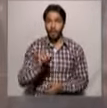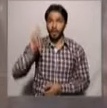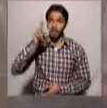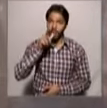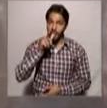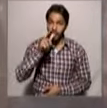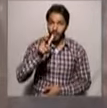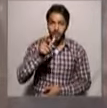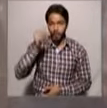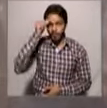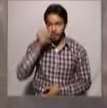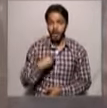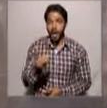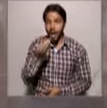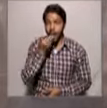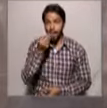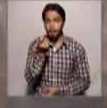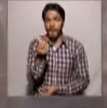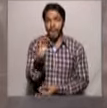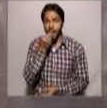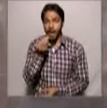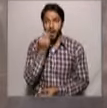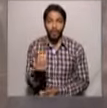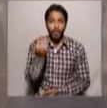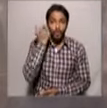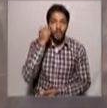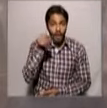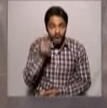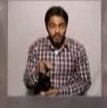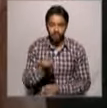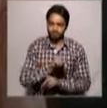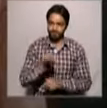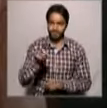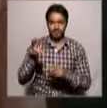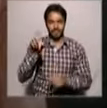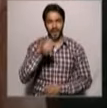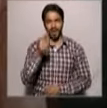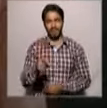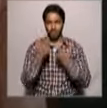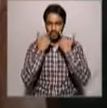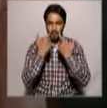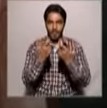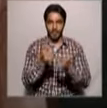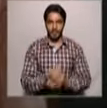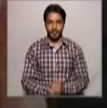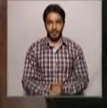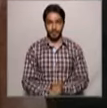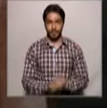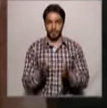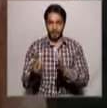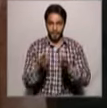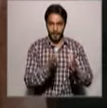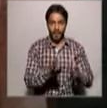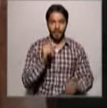أموال الناس بالباطل، قال ولا تأكلوا أموالكم بينكم بالباطل، والله أعلم. نعم. أنا والدي طلع معاش